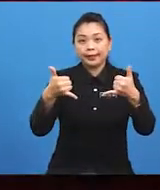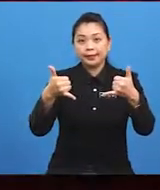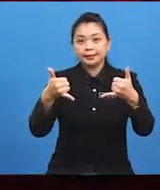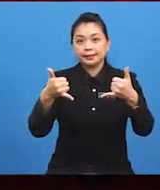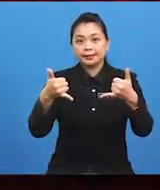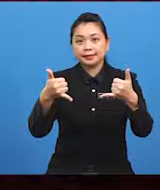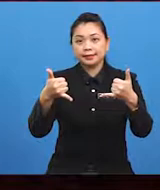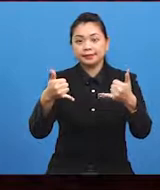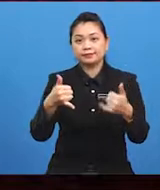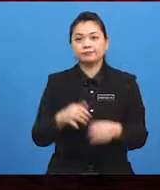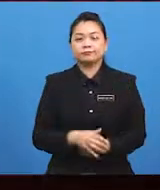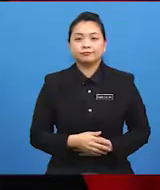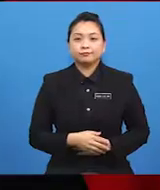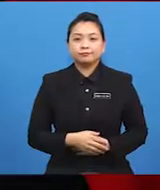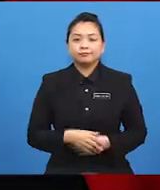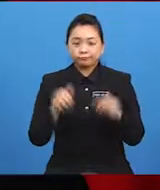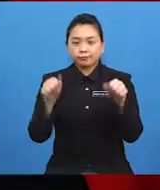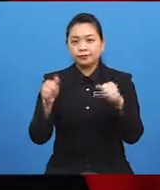major? Boleh, cikgu.